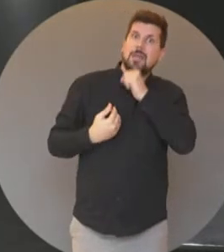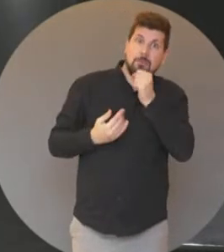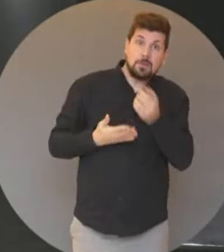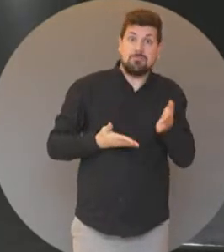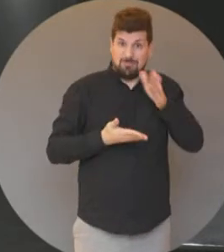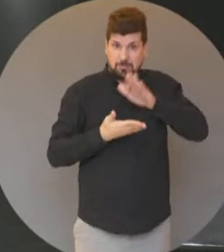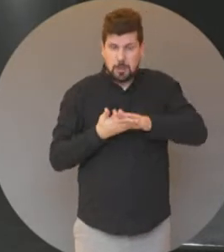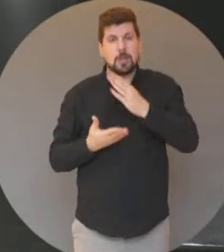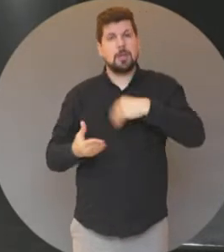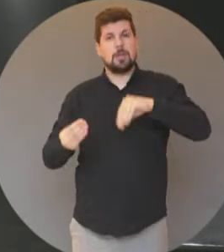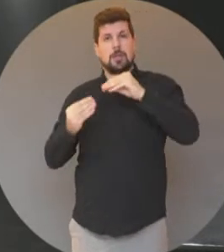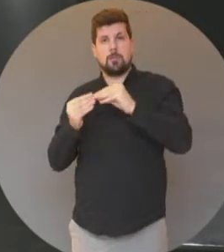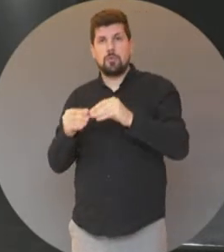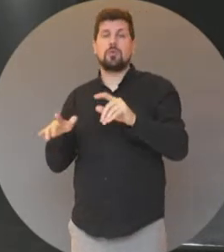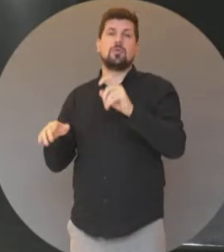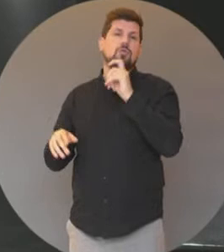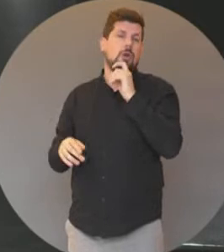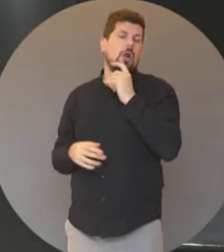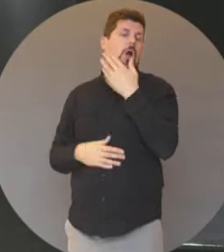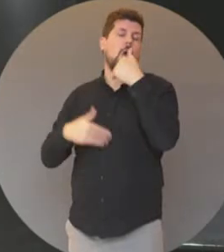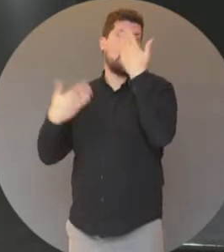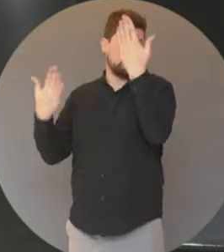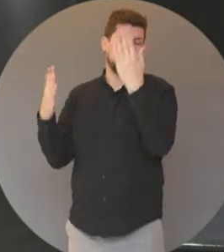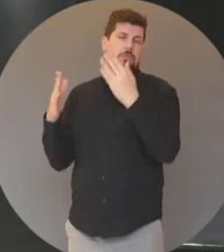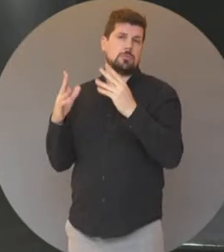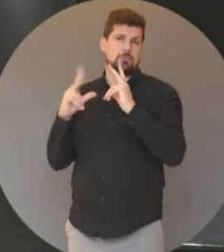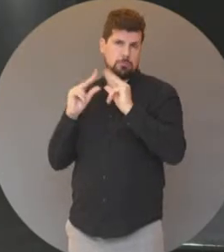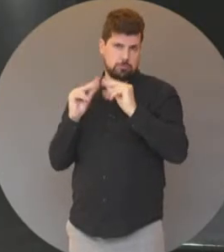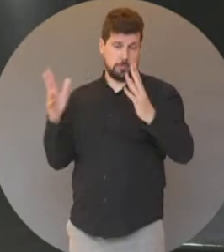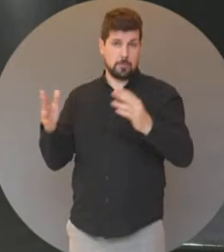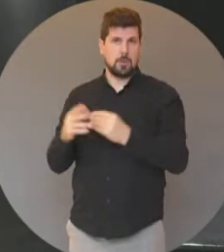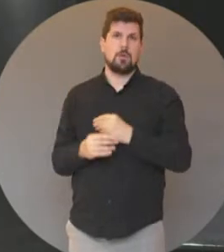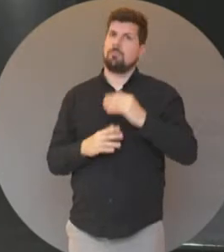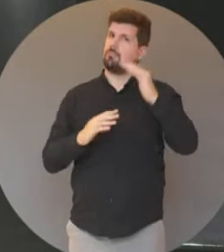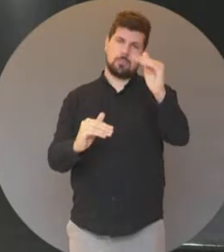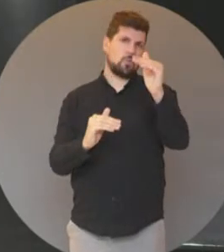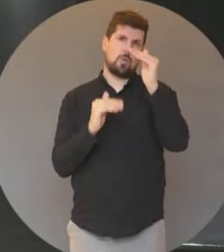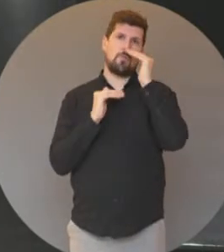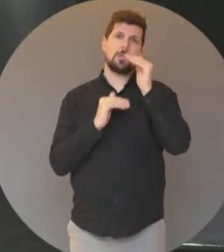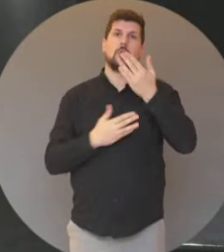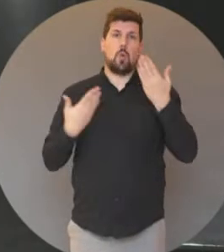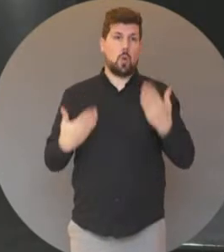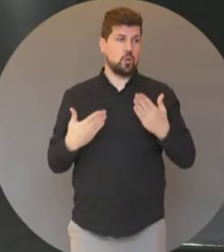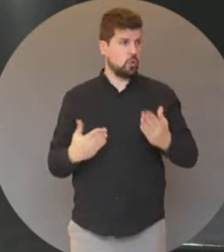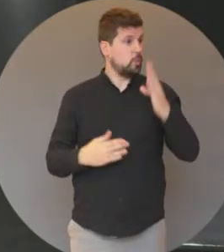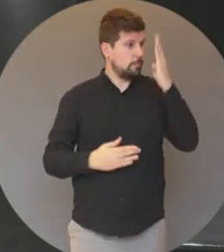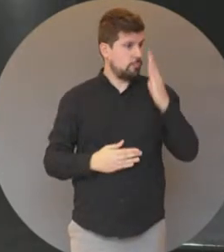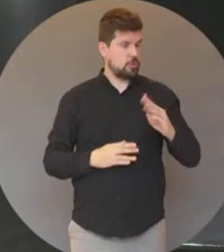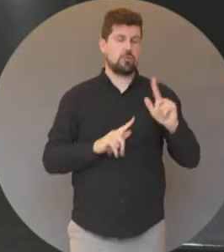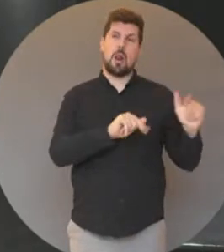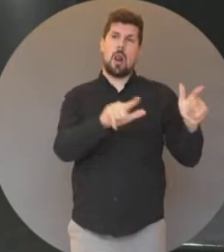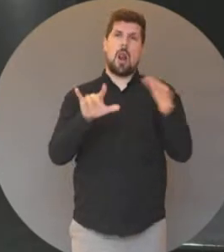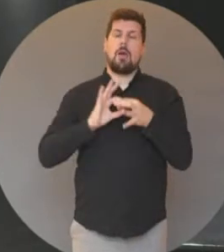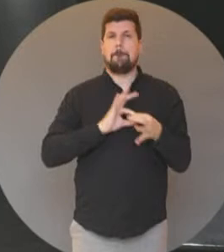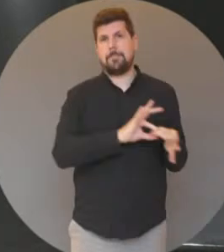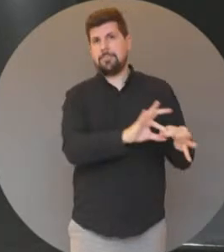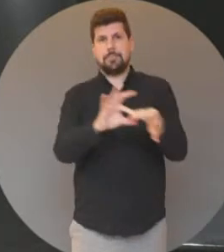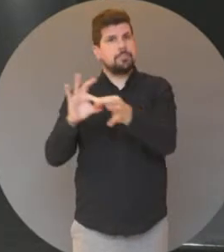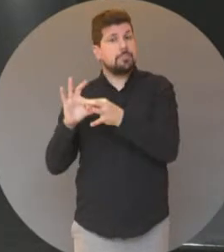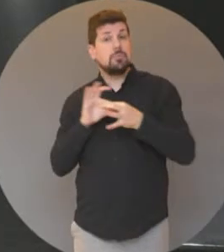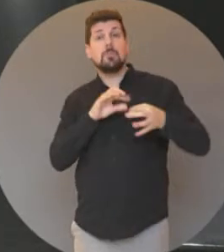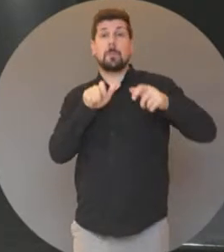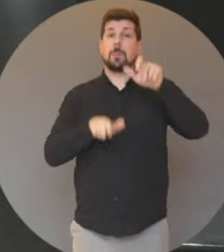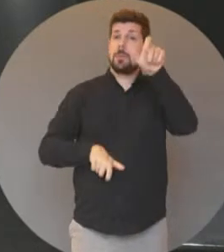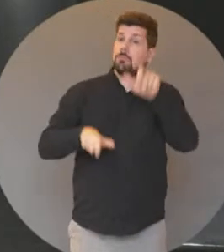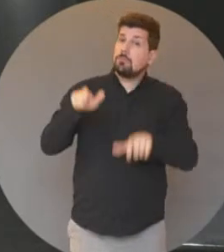en en parlera tout à l'heure avec le prillac croyez moi que aujourd'hui on a vraiment besoin des uns des autres et que on va mettre personne